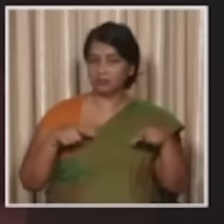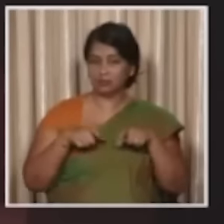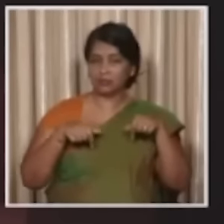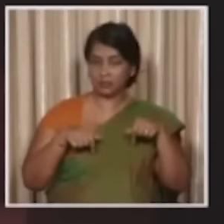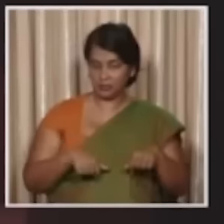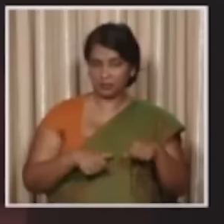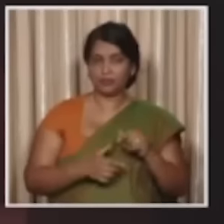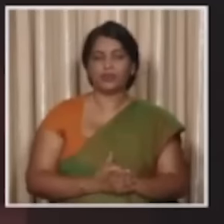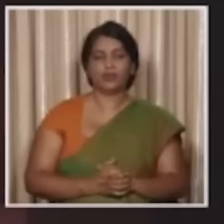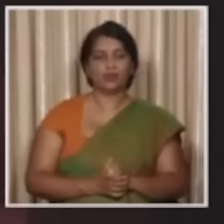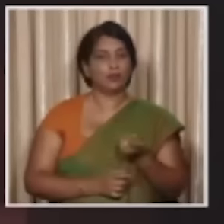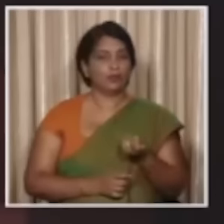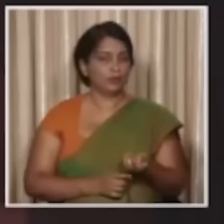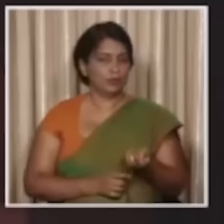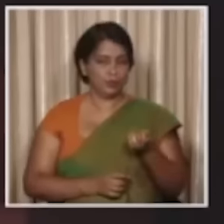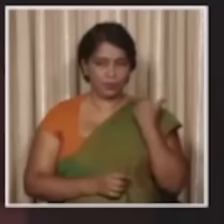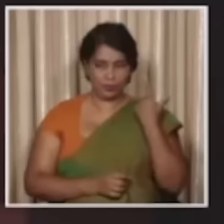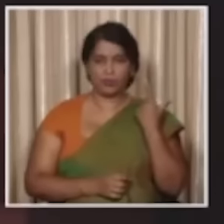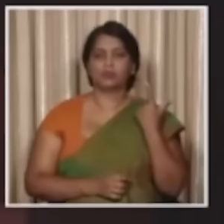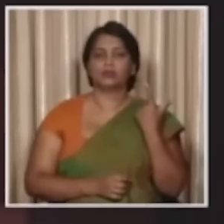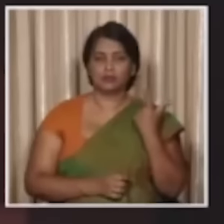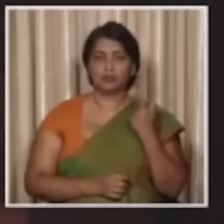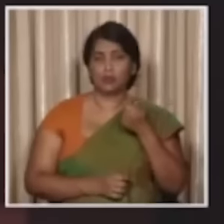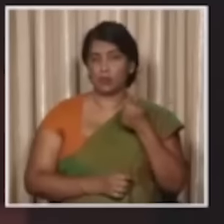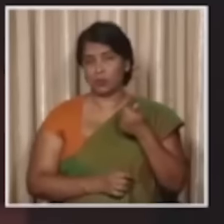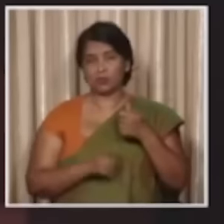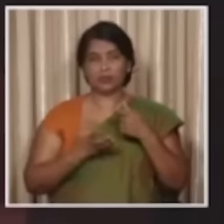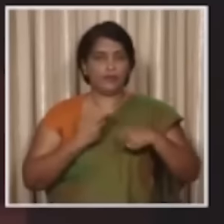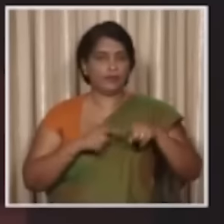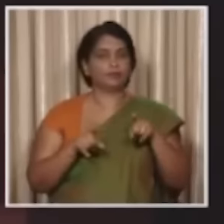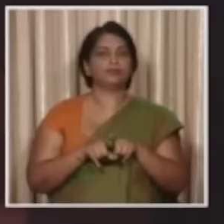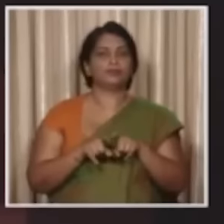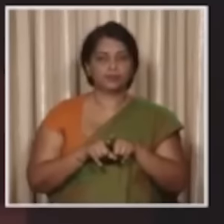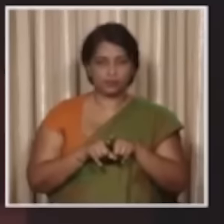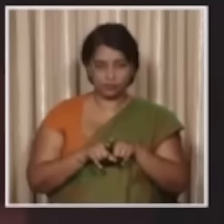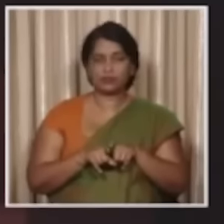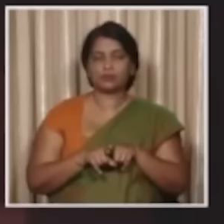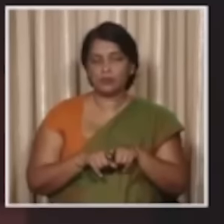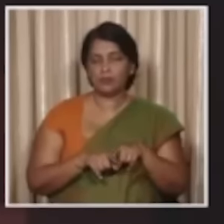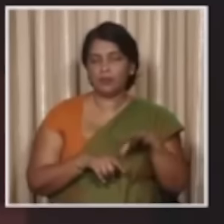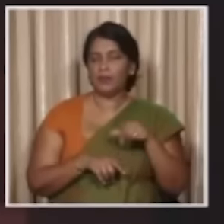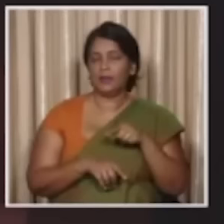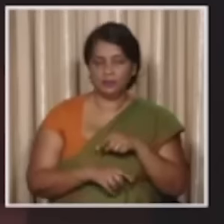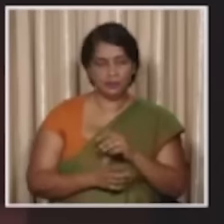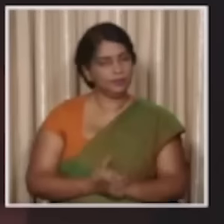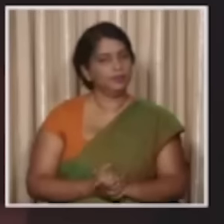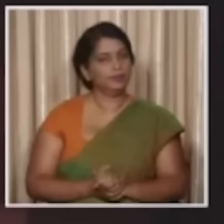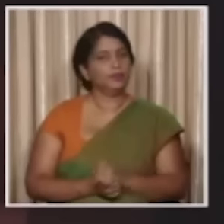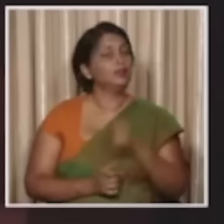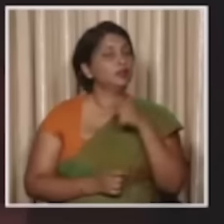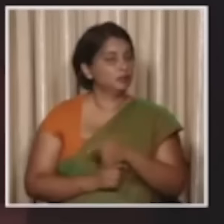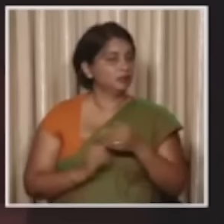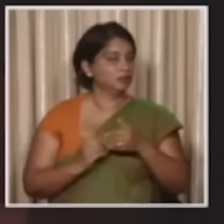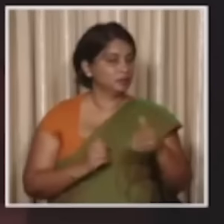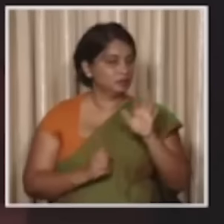විට මිල අධික සුඛෝපභෝගී භාණ්ඩයක් බවට පත් වී තිබෙනවා මේ